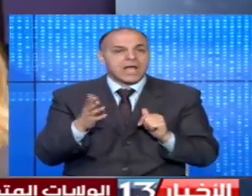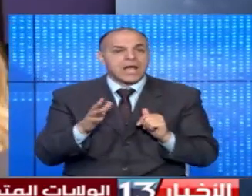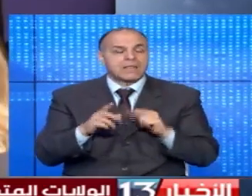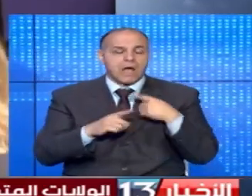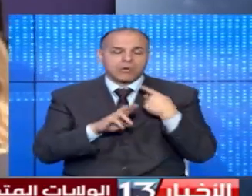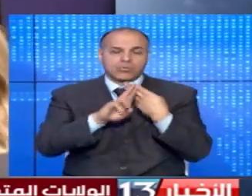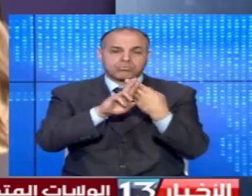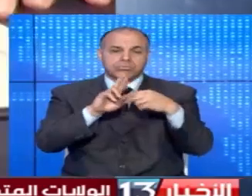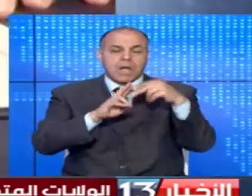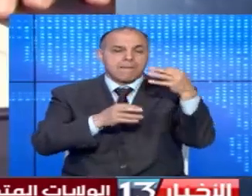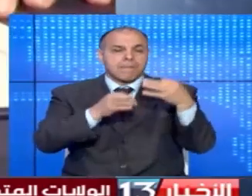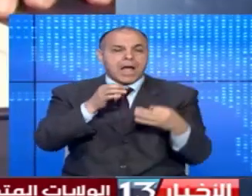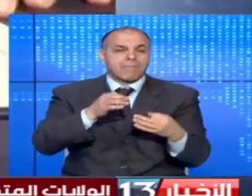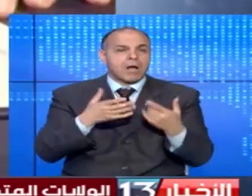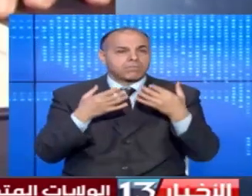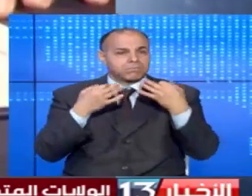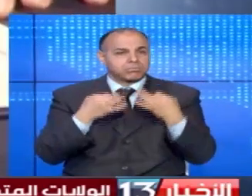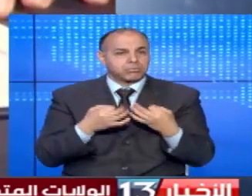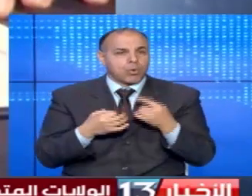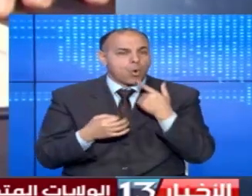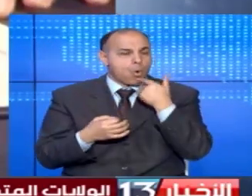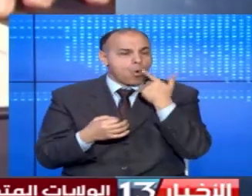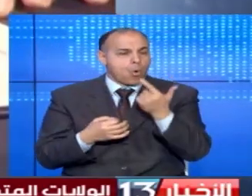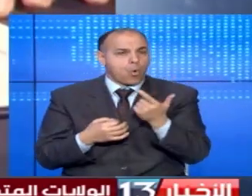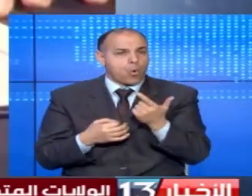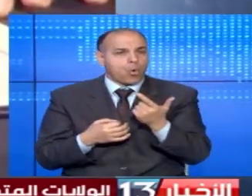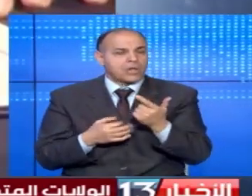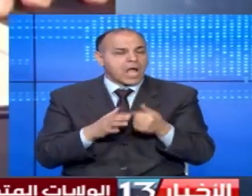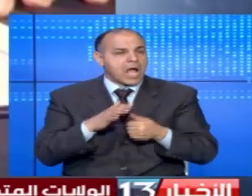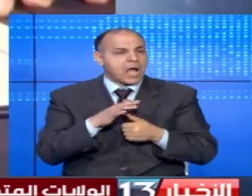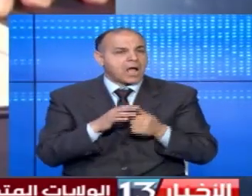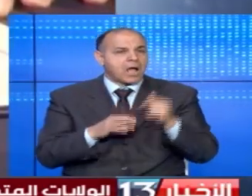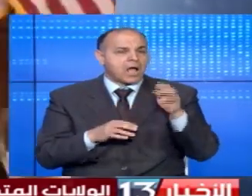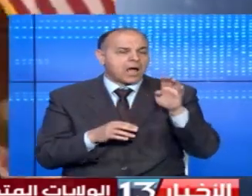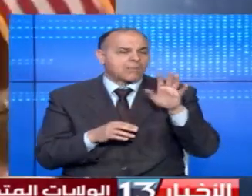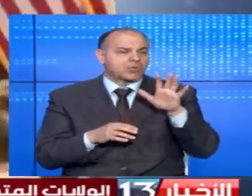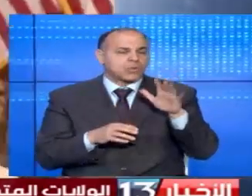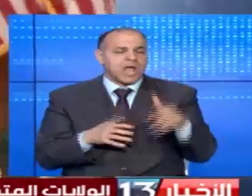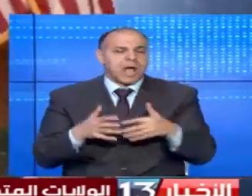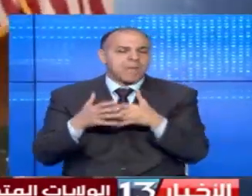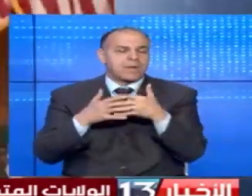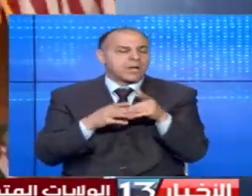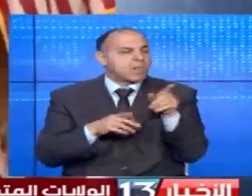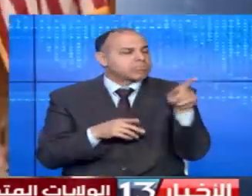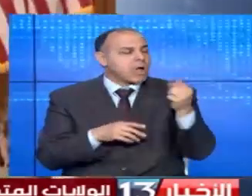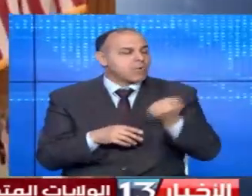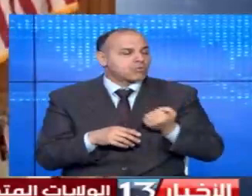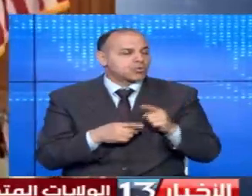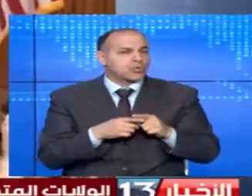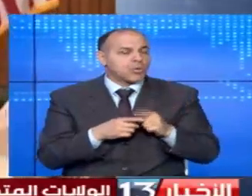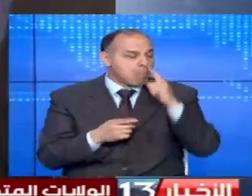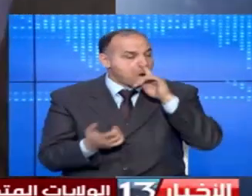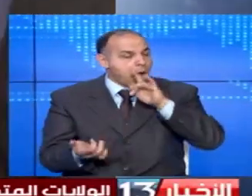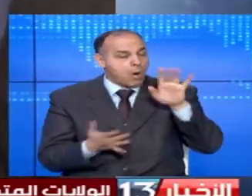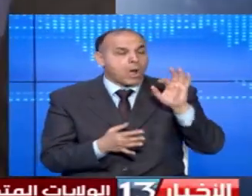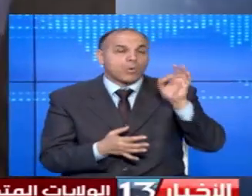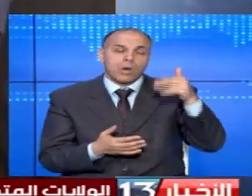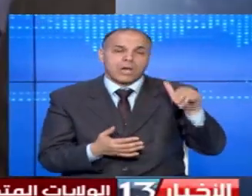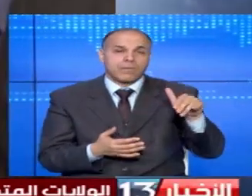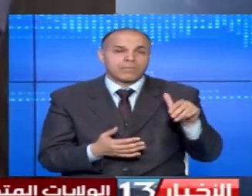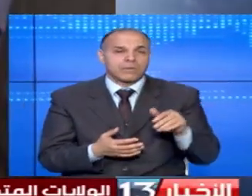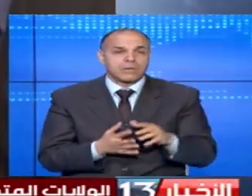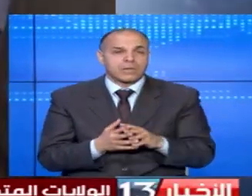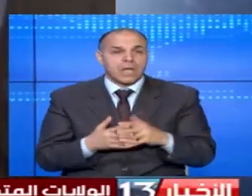المحاكمه لتحديد ما اذا كان سيتم تجديد الرئيس الخامسه والاربعين للولايات المتحده من نصيب ام لا اليوم